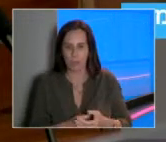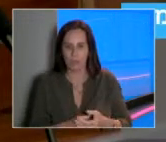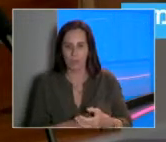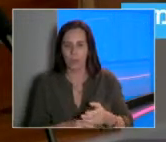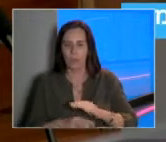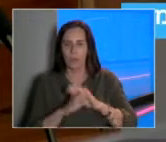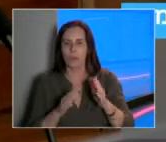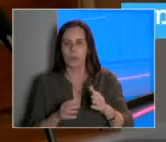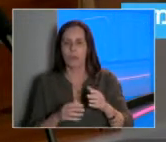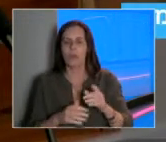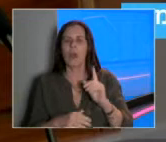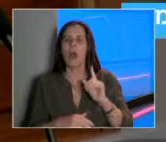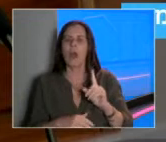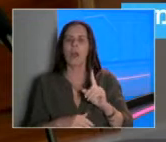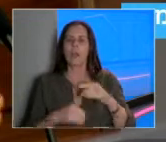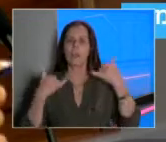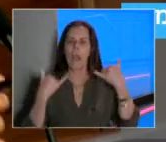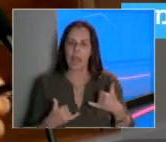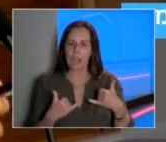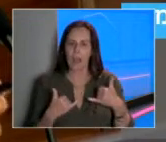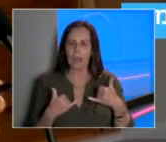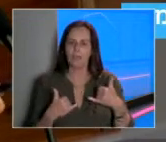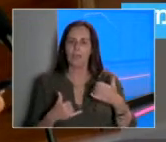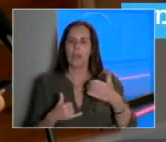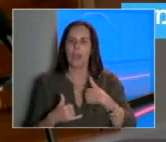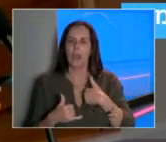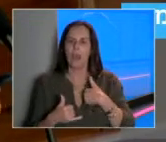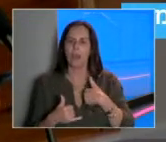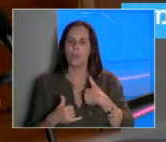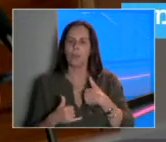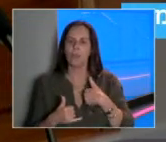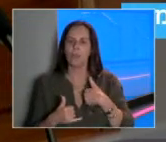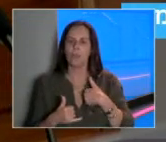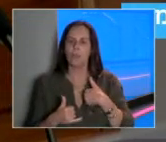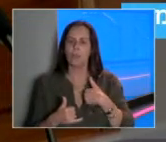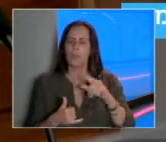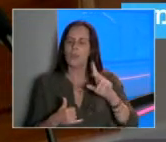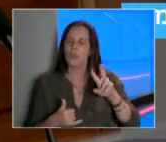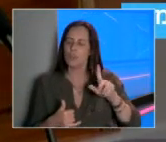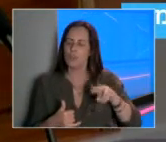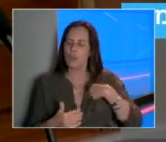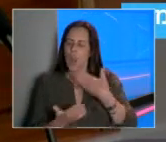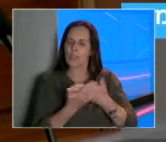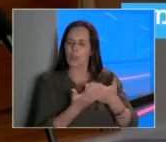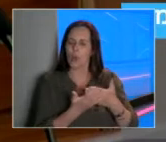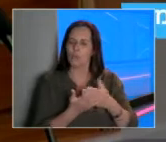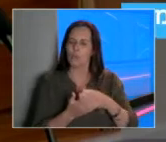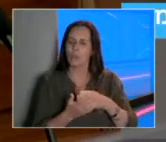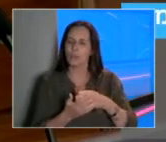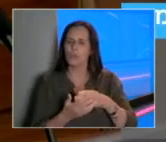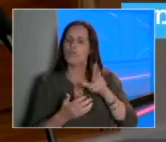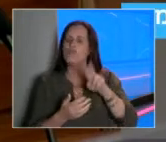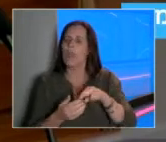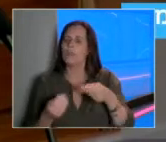נכון לכל מצב רפואי כמובן, כרגע אנחנו מדברים על התוויות שבעצם לאורך כל האירוע הם